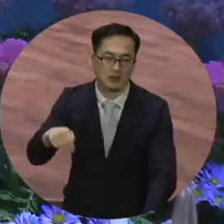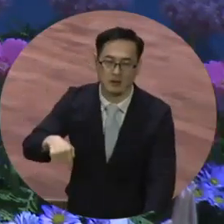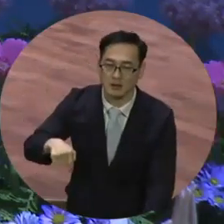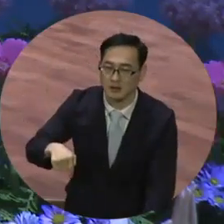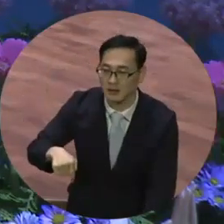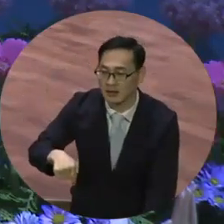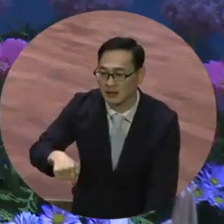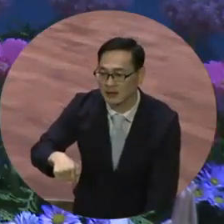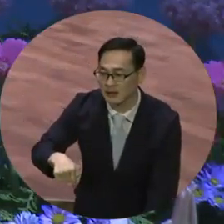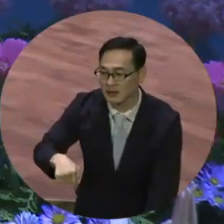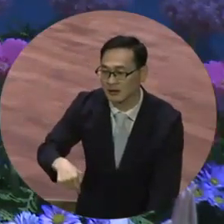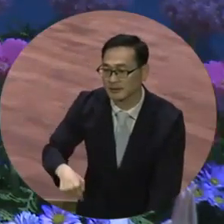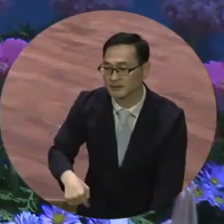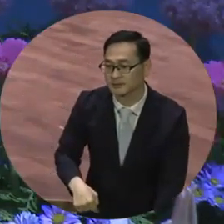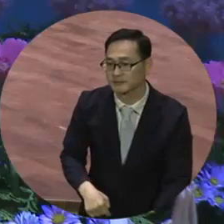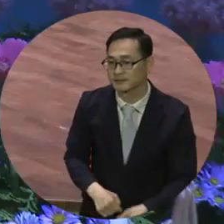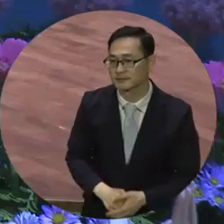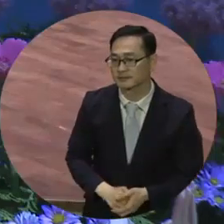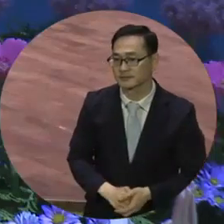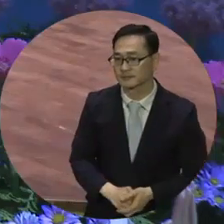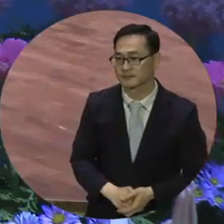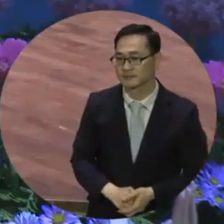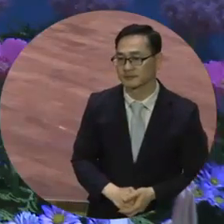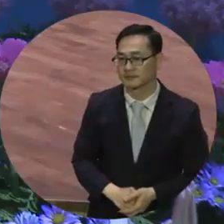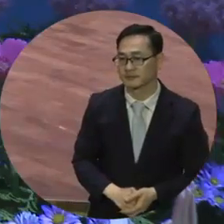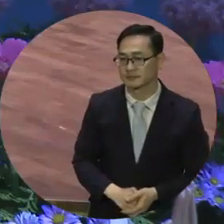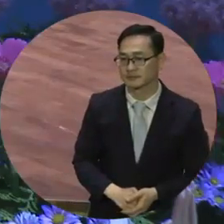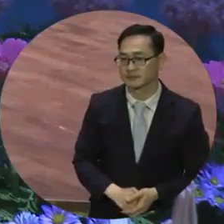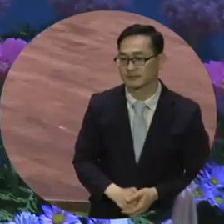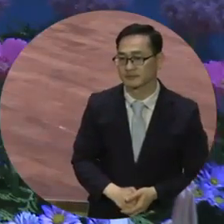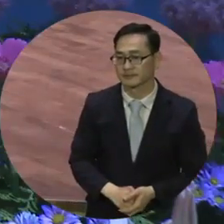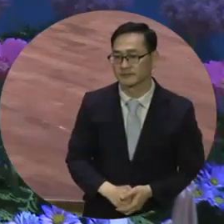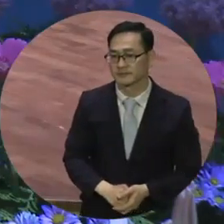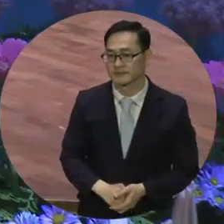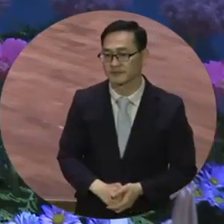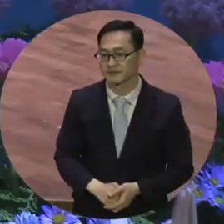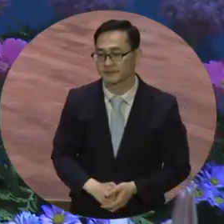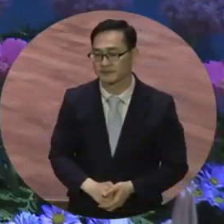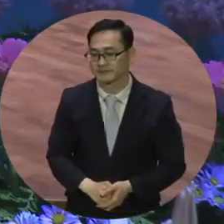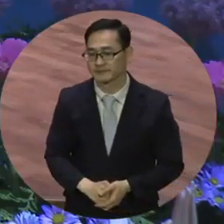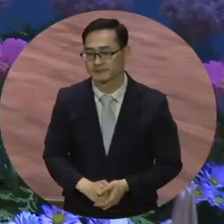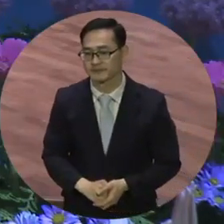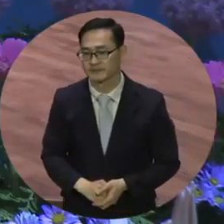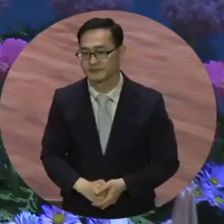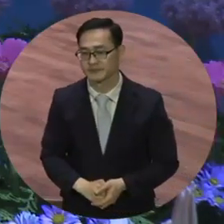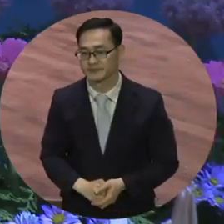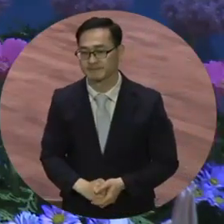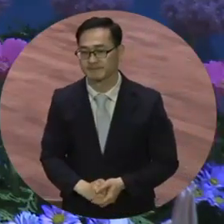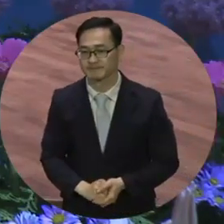말씀드렸잖아. 우리 교회는 단 한 명도 제대로 가진 사람이 없다고.